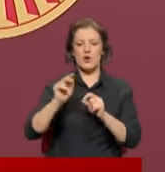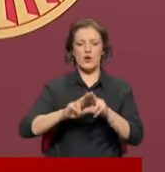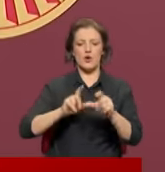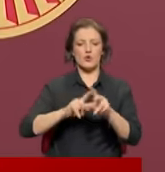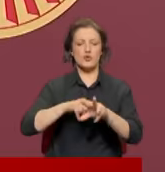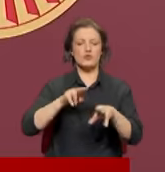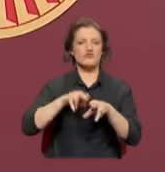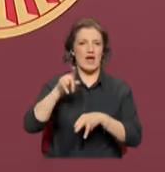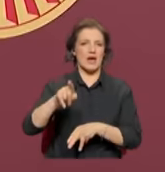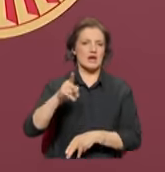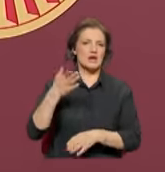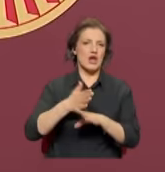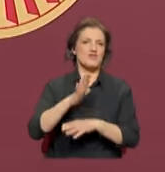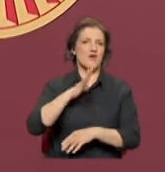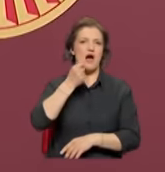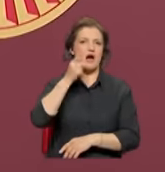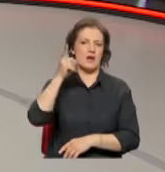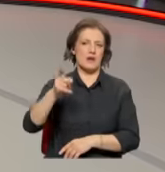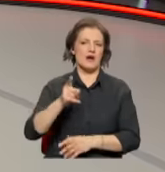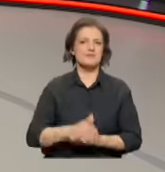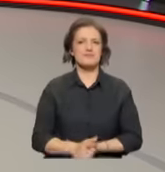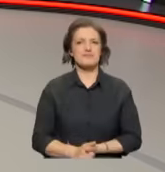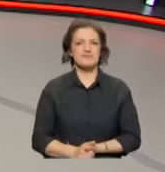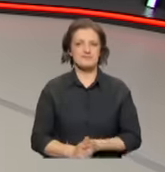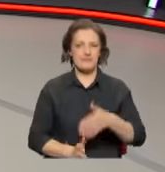belediyeye tek bir soruşturma açılmadı.